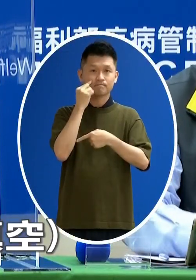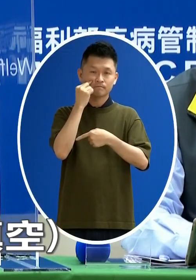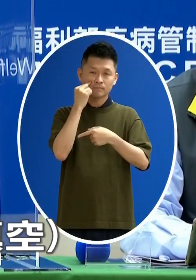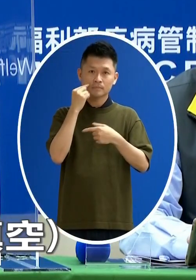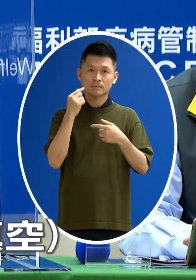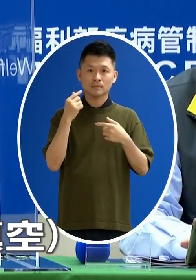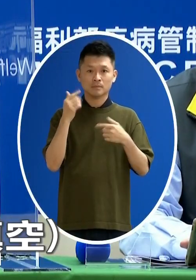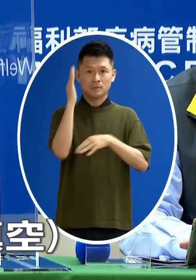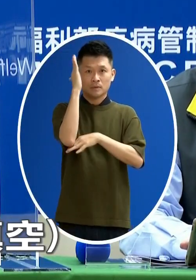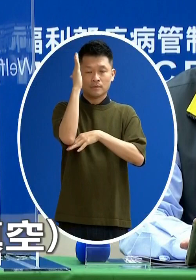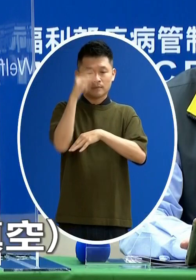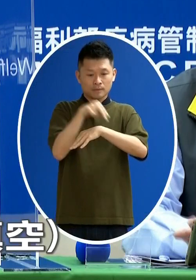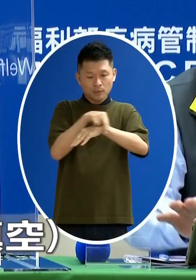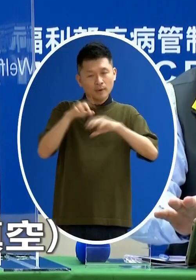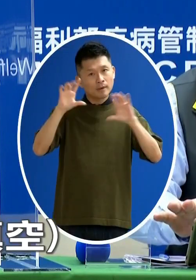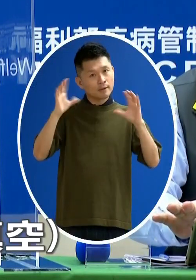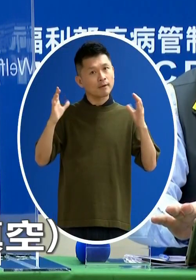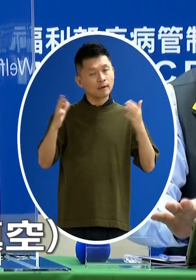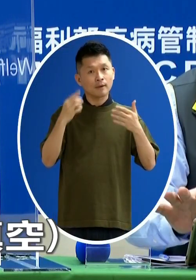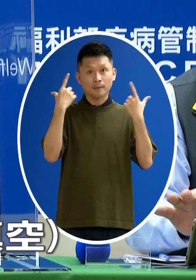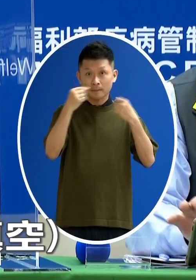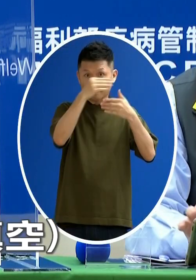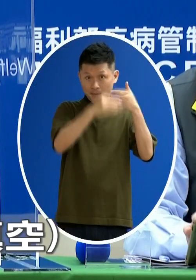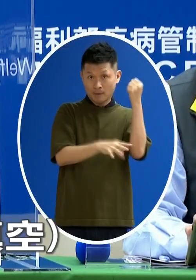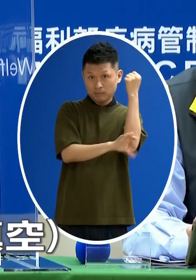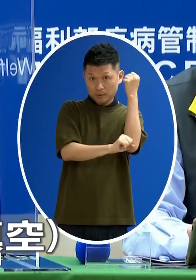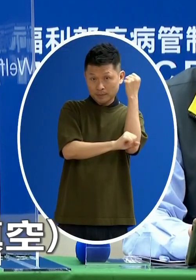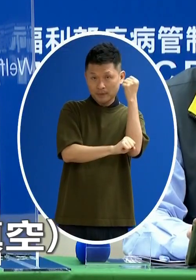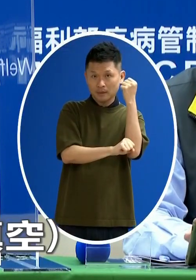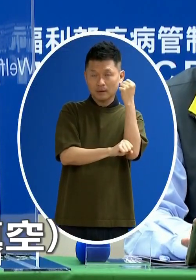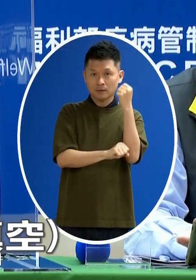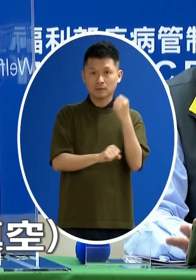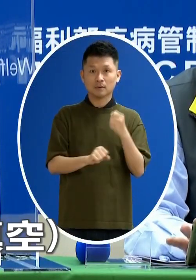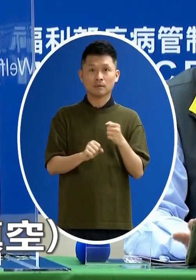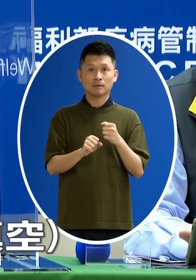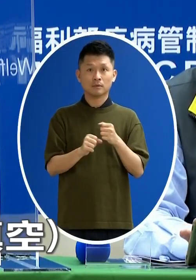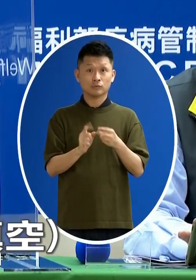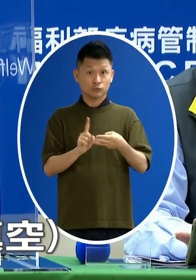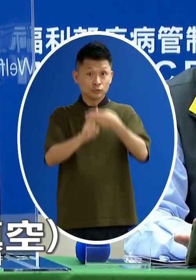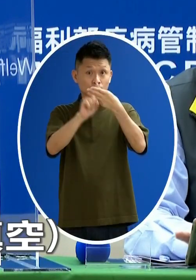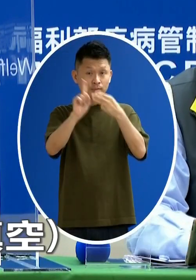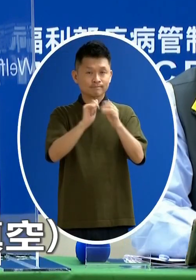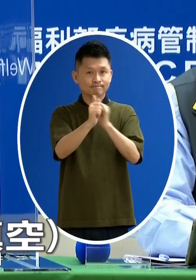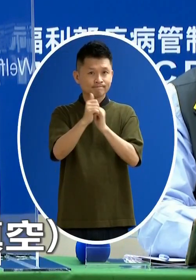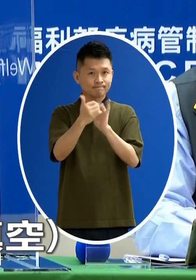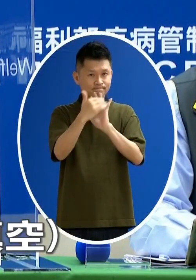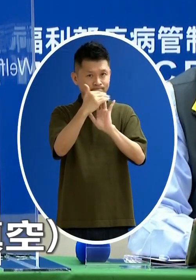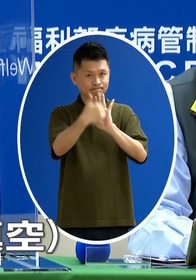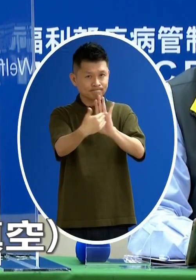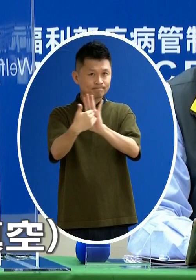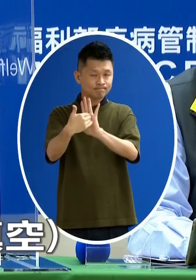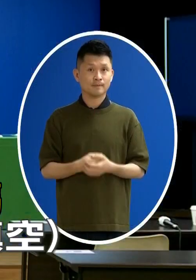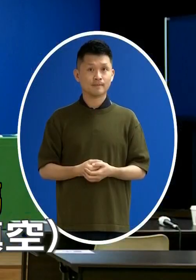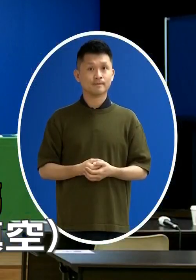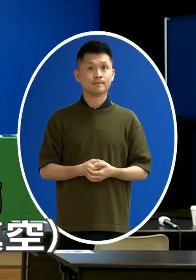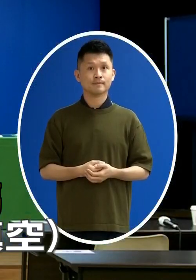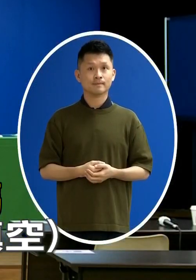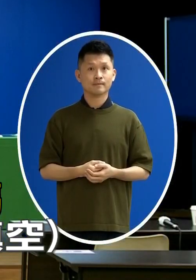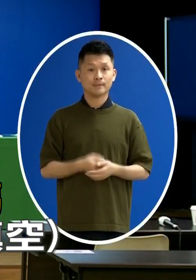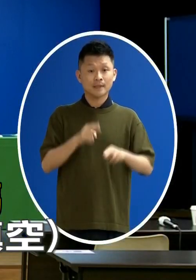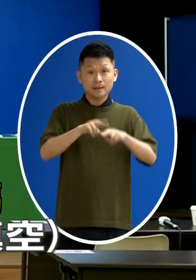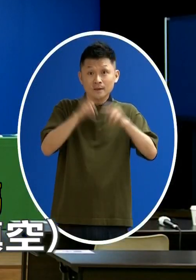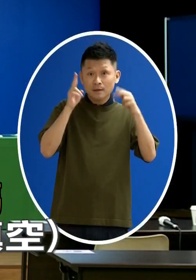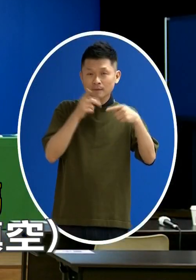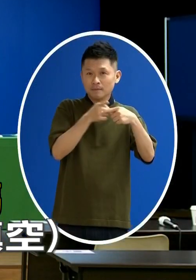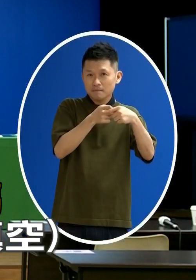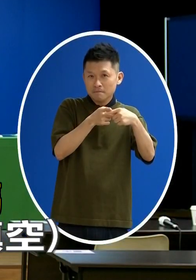的一个决定，好，那遵从度还是要靠我们人民在防疫的观点里面，好，尽量来配合。 那微解封